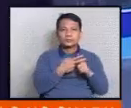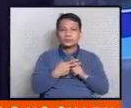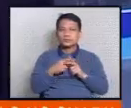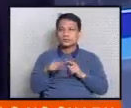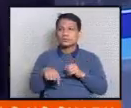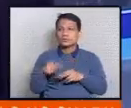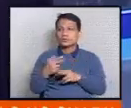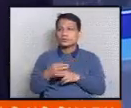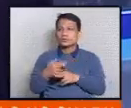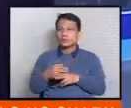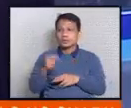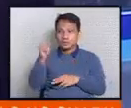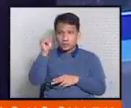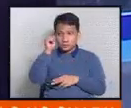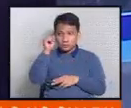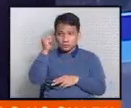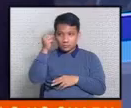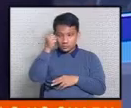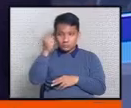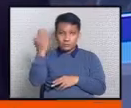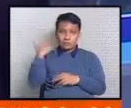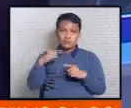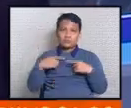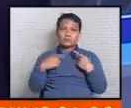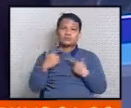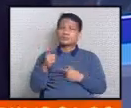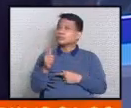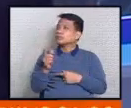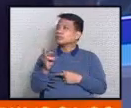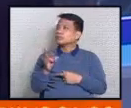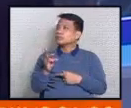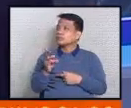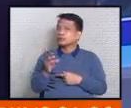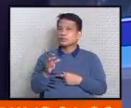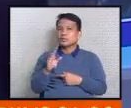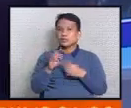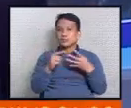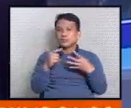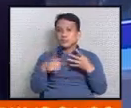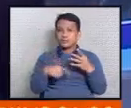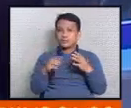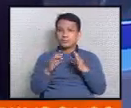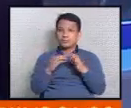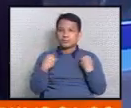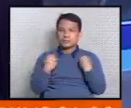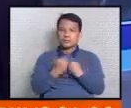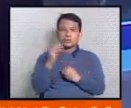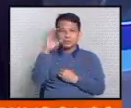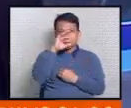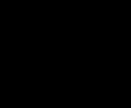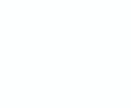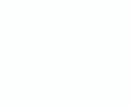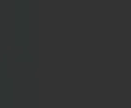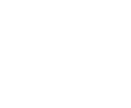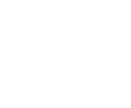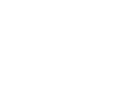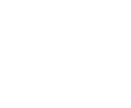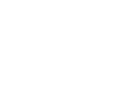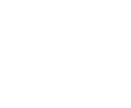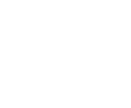si Anyal Kumar Sohal sa Laguna noong 2017. Apat pang miyembro ng grupo ang hinahanap sa ngayon.